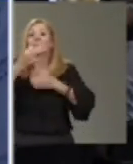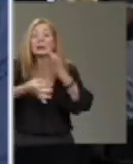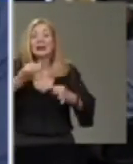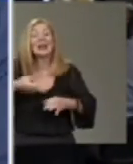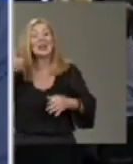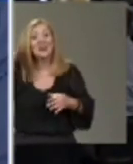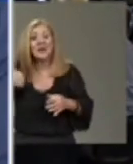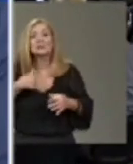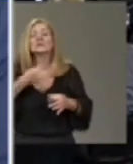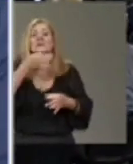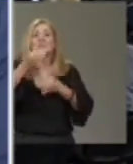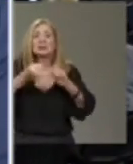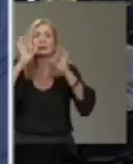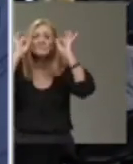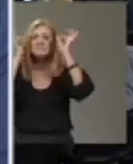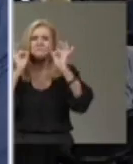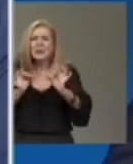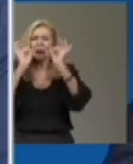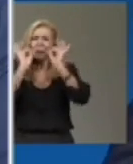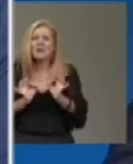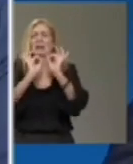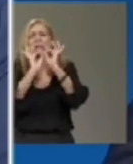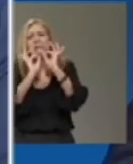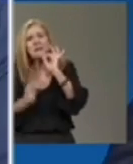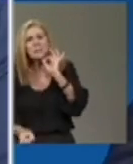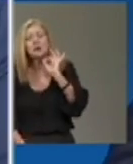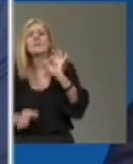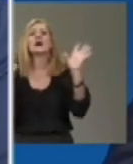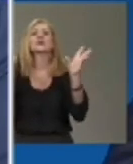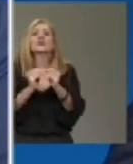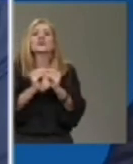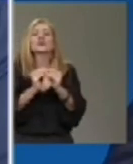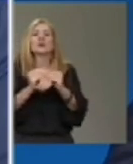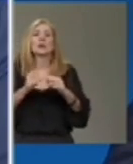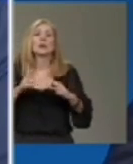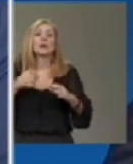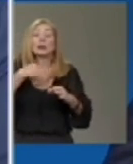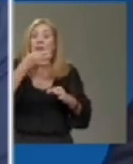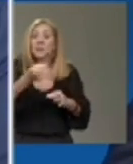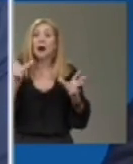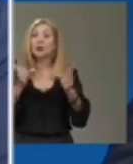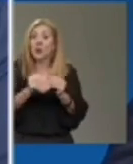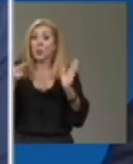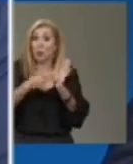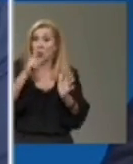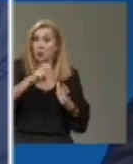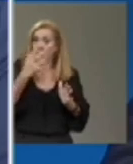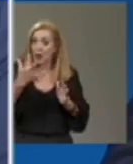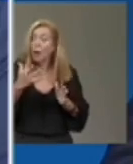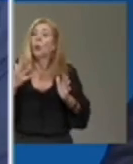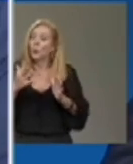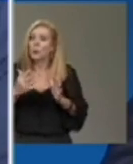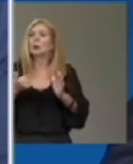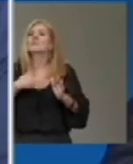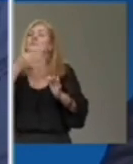την πραγματικότητα όπως τη ζούμε καθημερινά στην ελλάδα είναι δυσανάλογες λοιπόν αυτές οι αυξήσεις